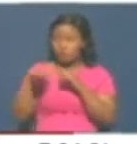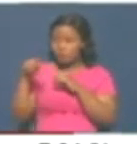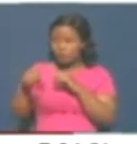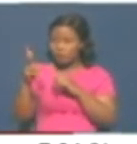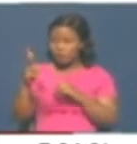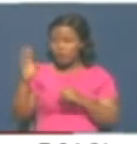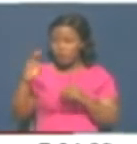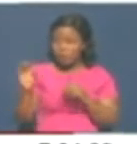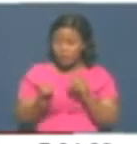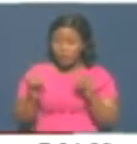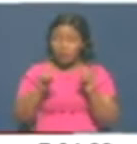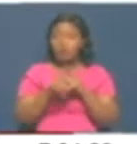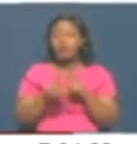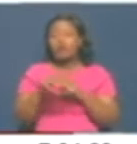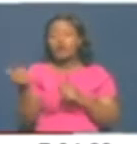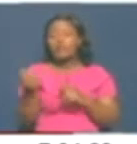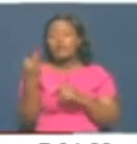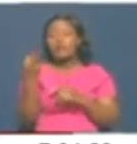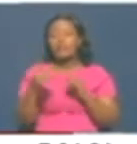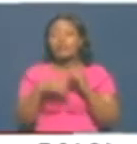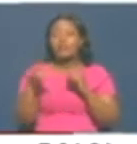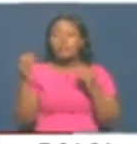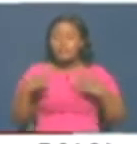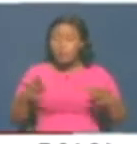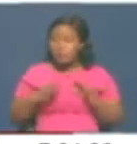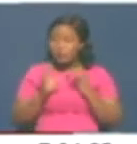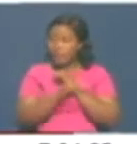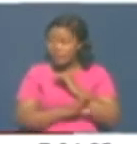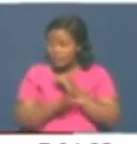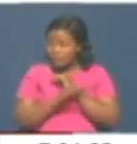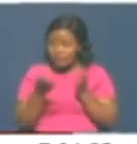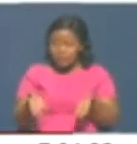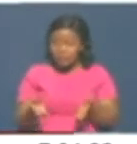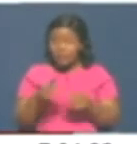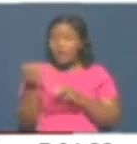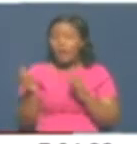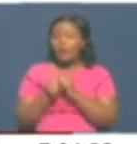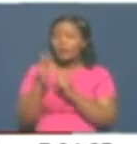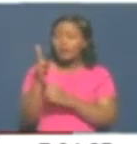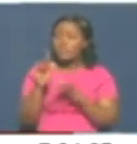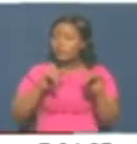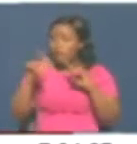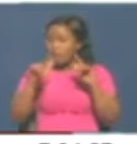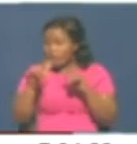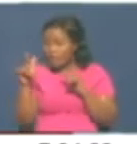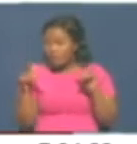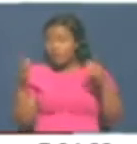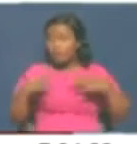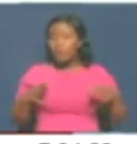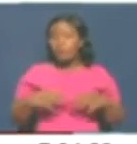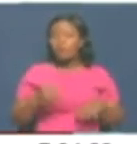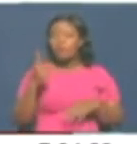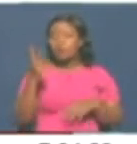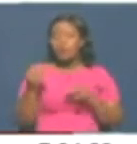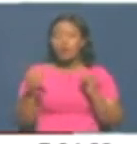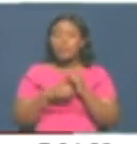hivyo, wagonjwa 390 ni raia wa humu nchini, ilhali wengine 14 ni raia wa kigeni. Wagonjwa 206 ni